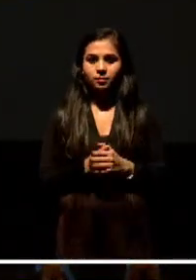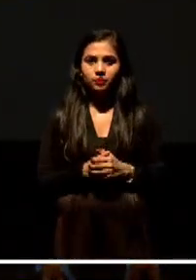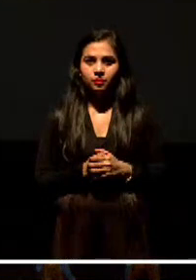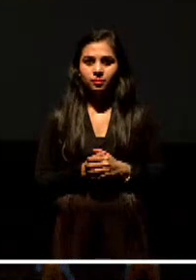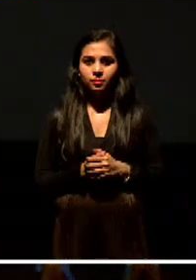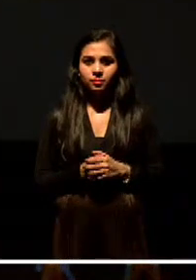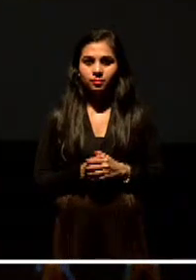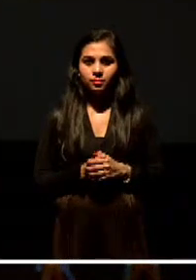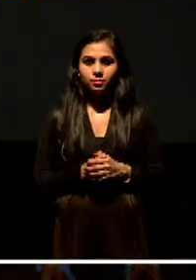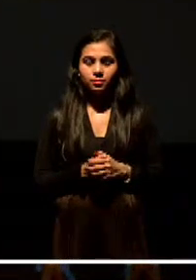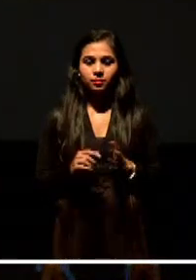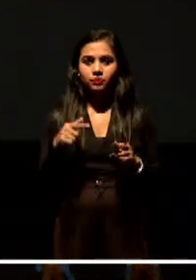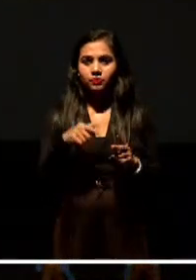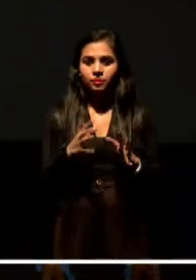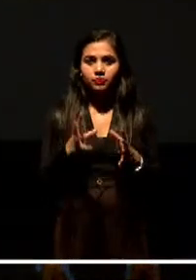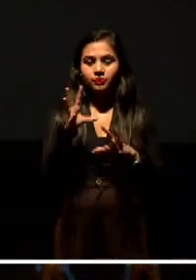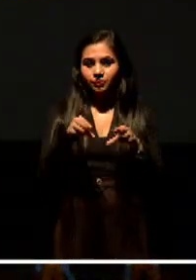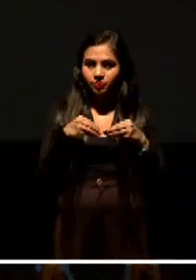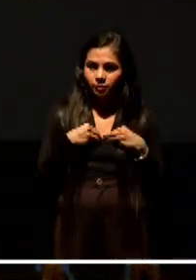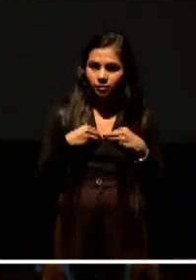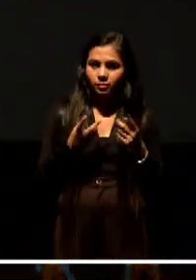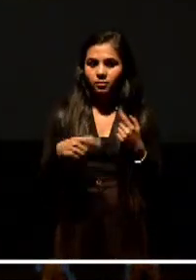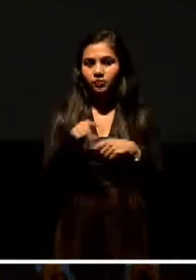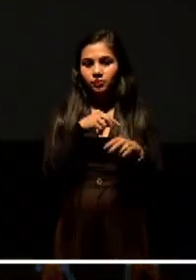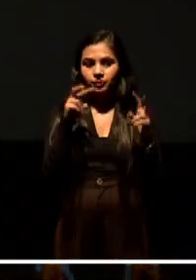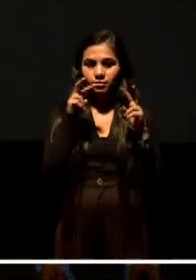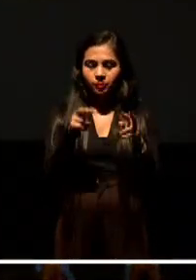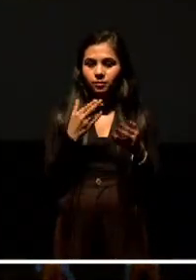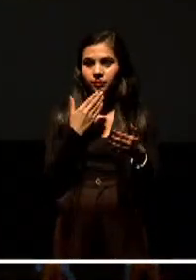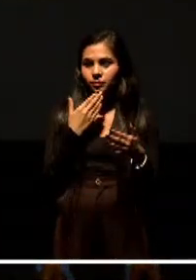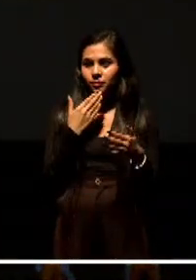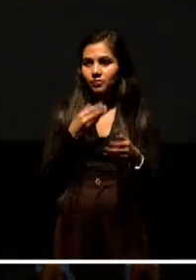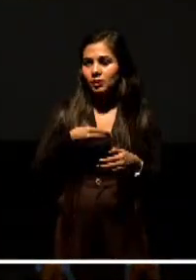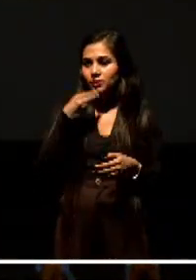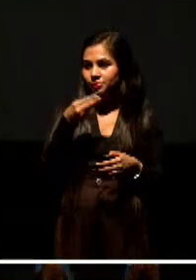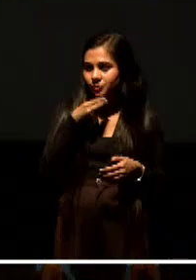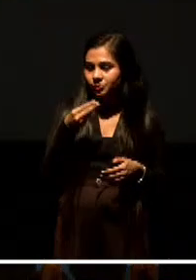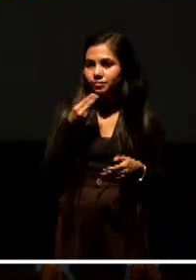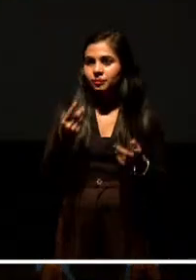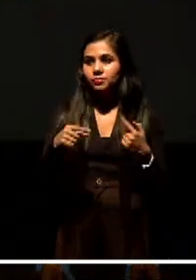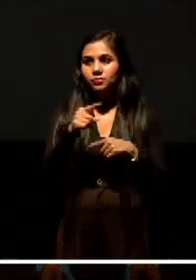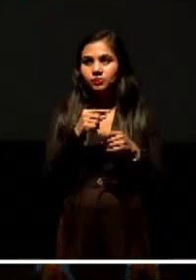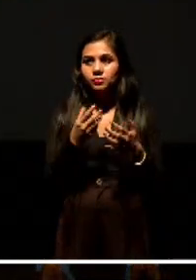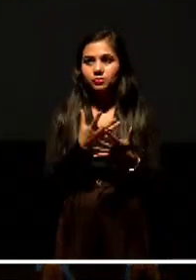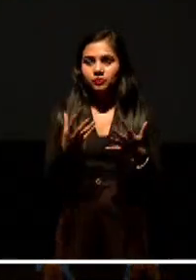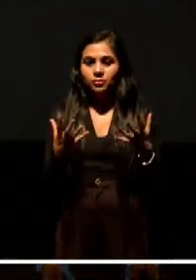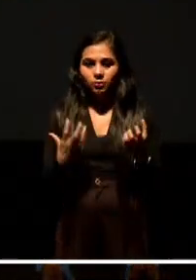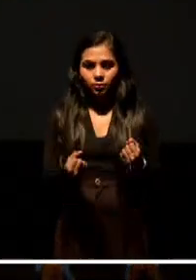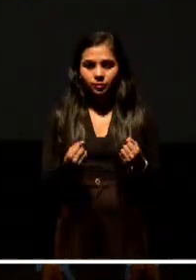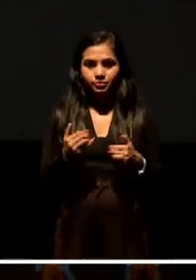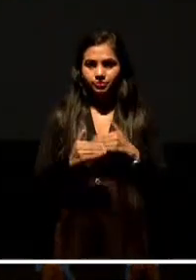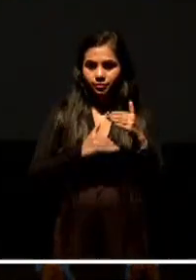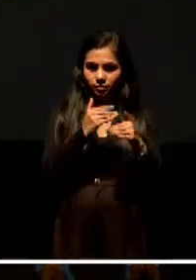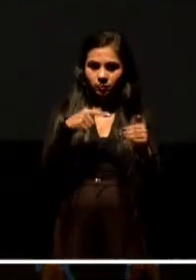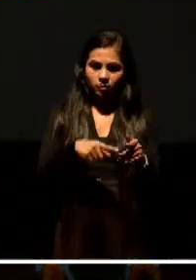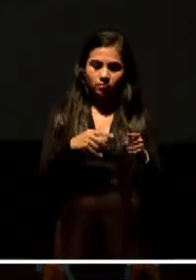अंडर एनी फोरम, ये प्राप्त कर रहे हैं। तो मेरी सभी दर्शक को विनंती है कि जो भी आप प्रोडक्ट डेवलप करना चाहते हैं, आप इस मॉडल